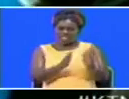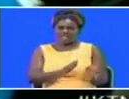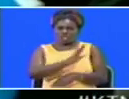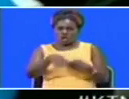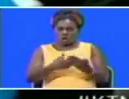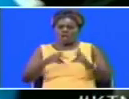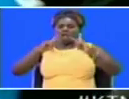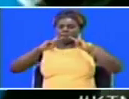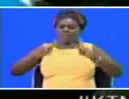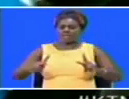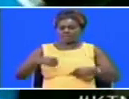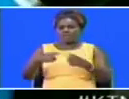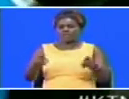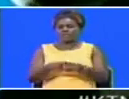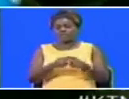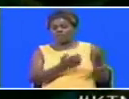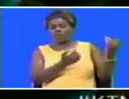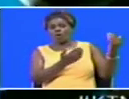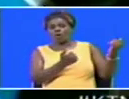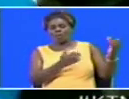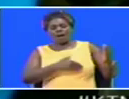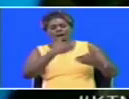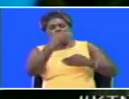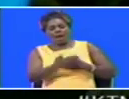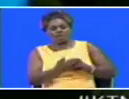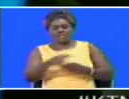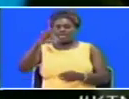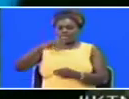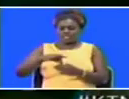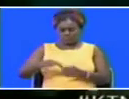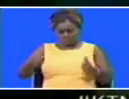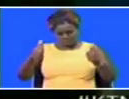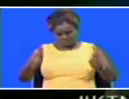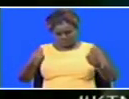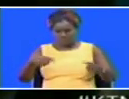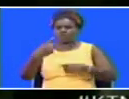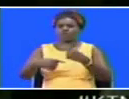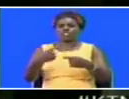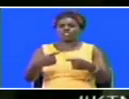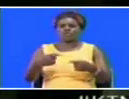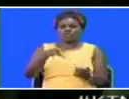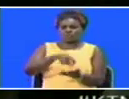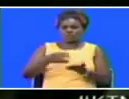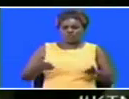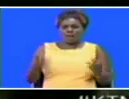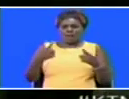weda amani na Pia tunat baada ya uchu Mambo yote yakwa shari vile